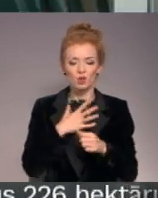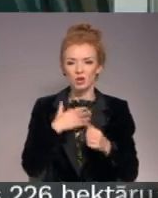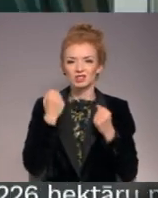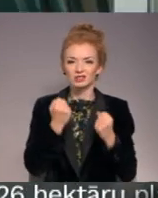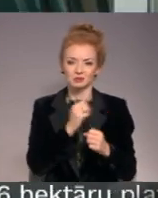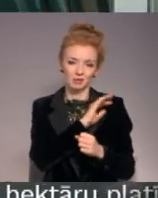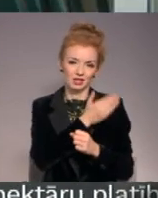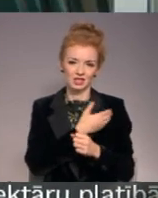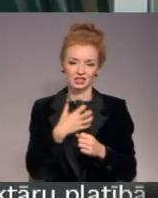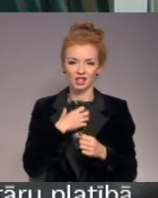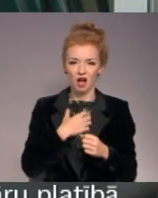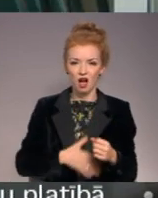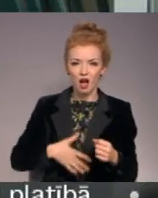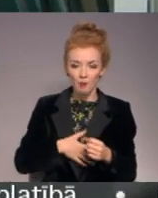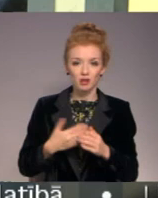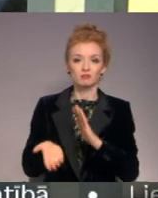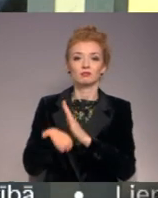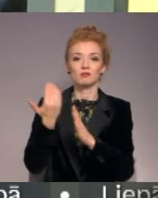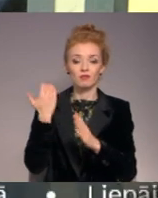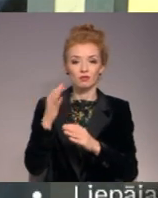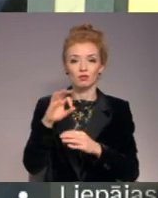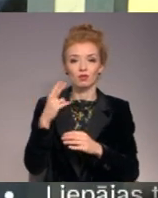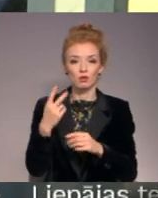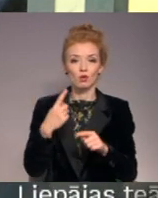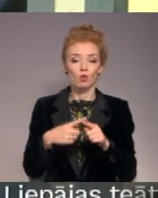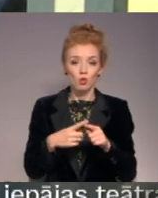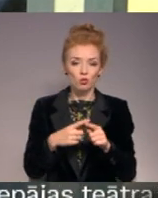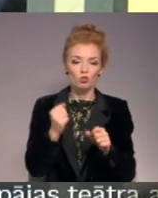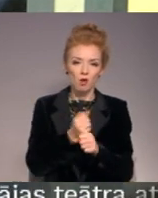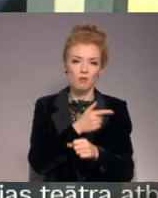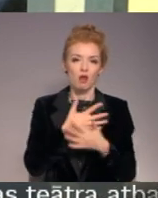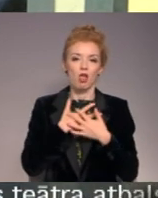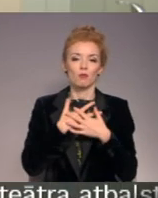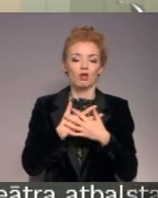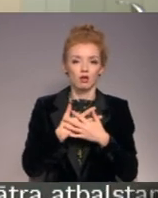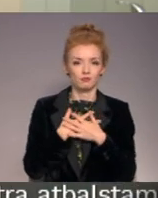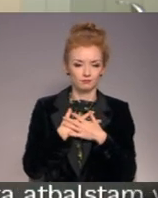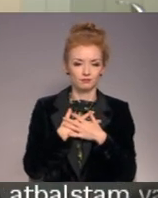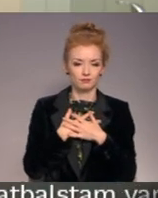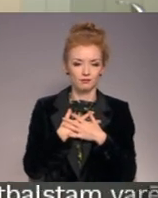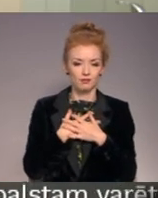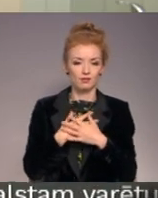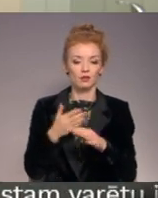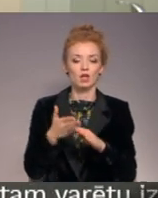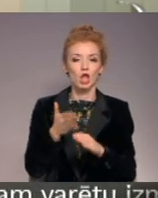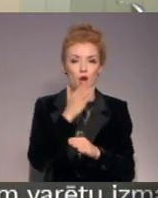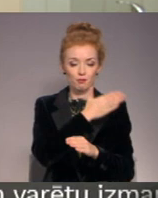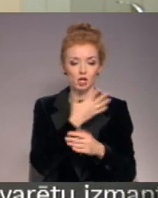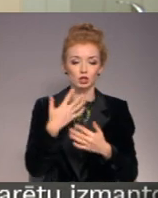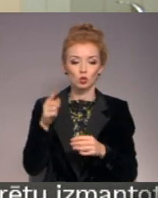sāpes. Atkal neatliekamā palīdzība un pēc brīža izrādījās, ka elpošana ir apstājusies. Jau iepriekš mums zinām